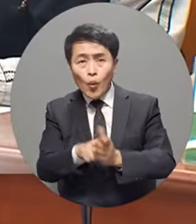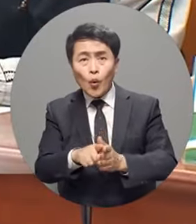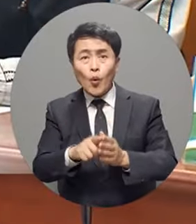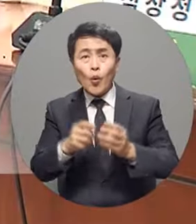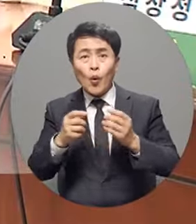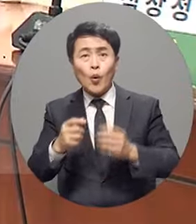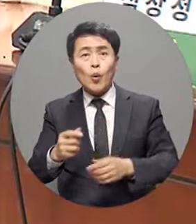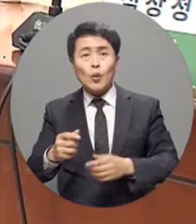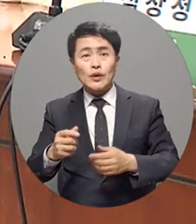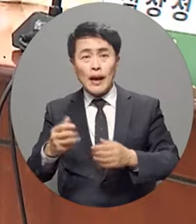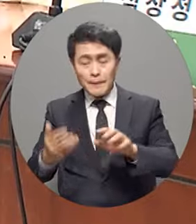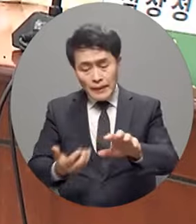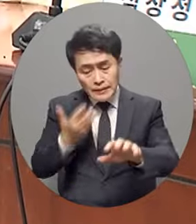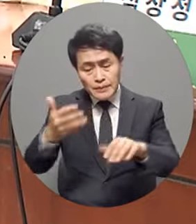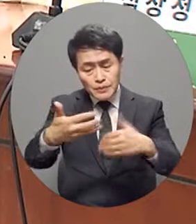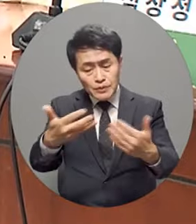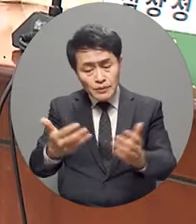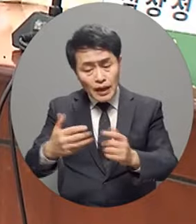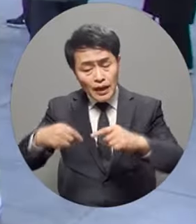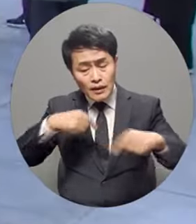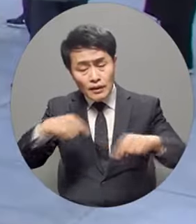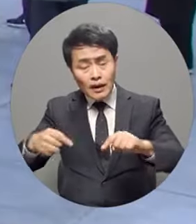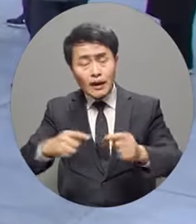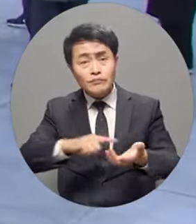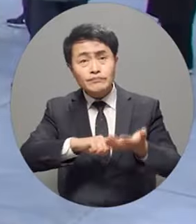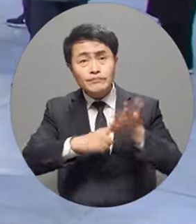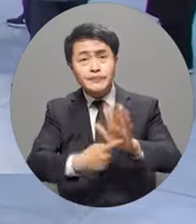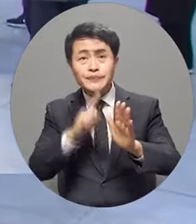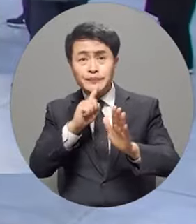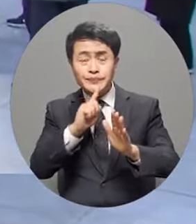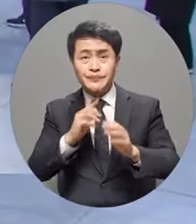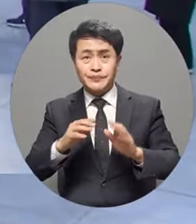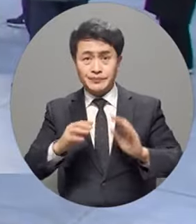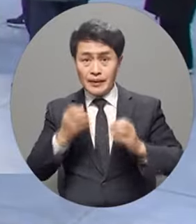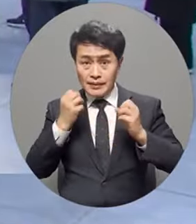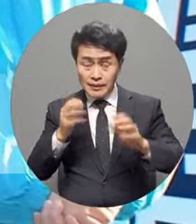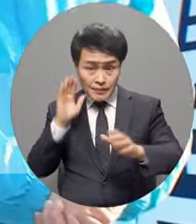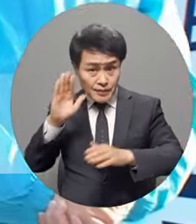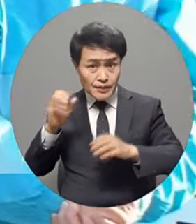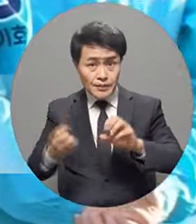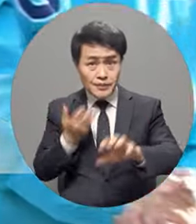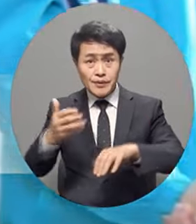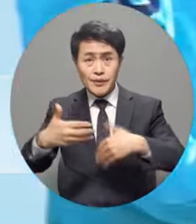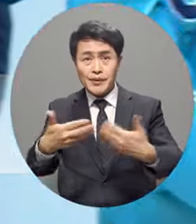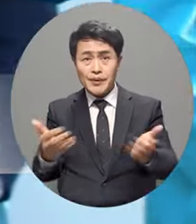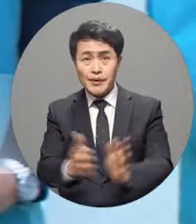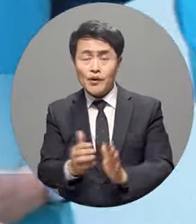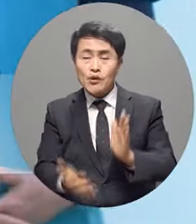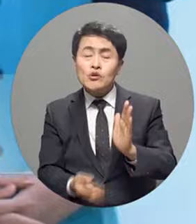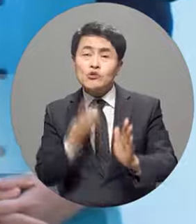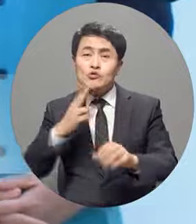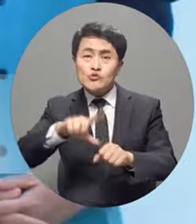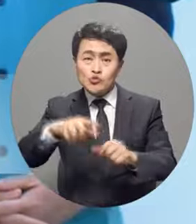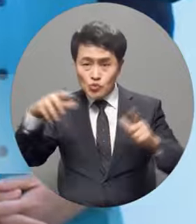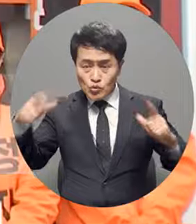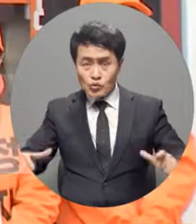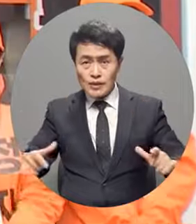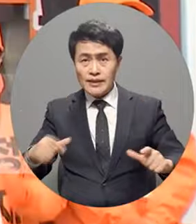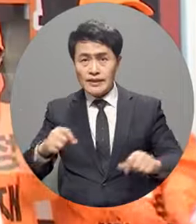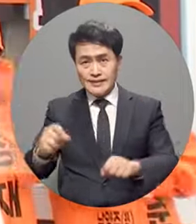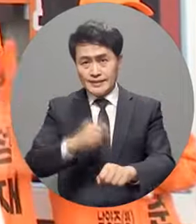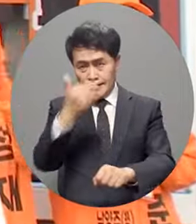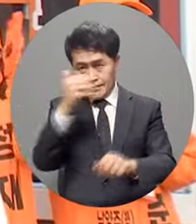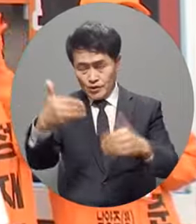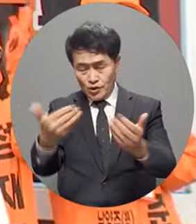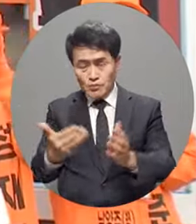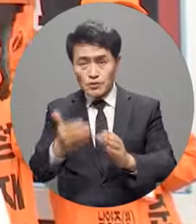진보정당의 역할을 부각시킨다는 방침입니다. 새로운 미래와 개혁신당은 수도권에 집중하며 특히 청년층을